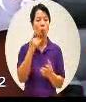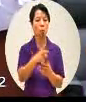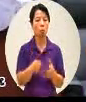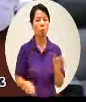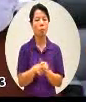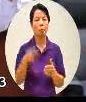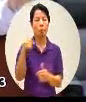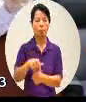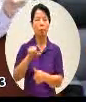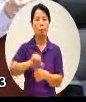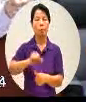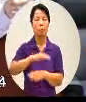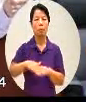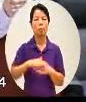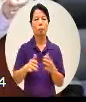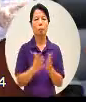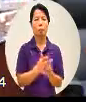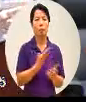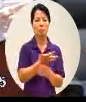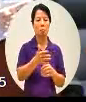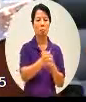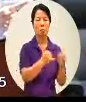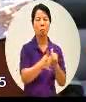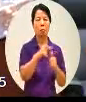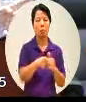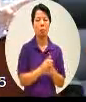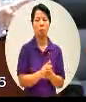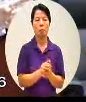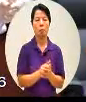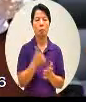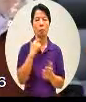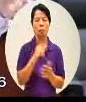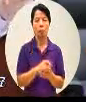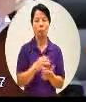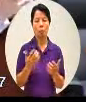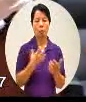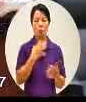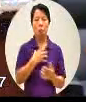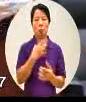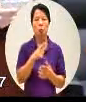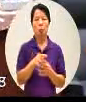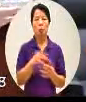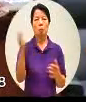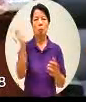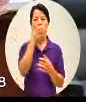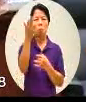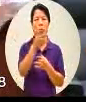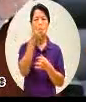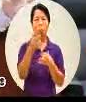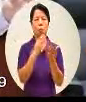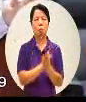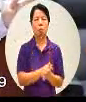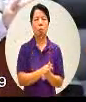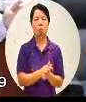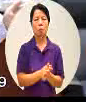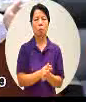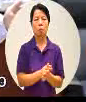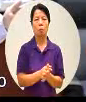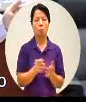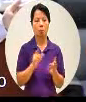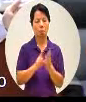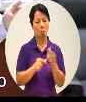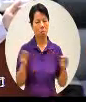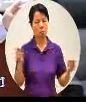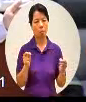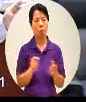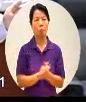间，你让我们家的百姓暴露在这个危险的在风险之中啊，暴露时间这么长，